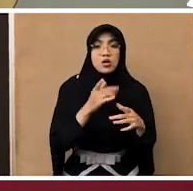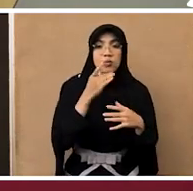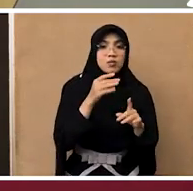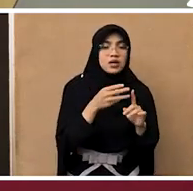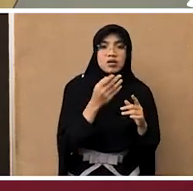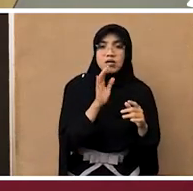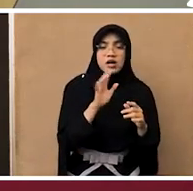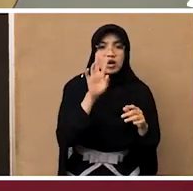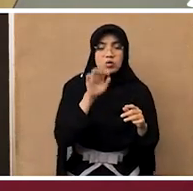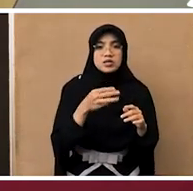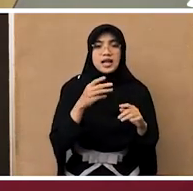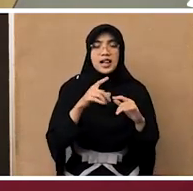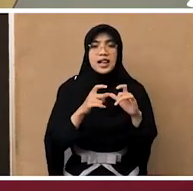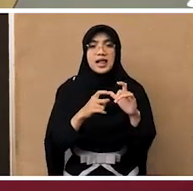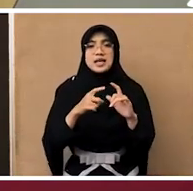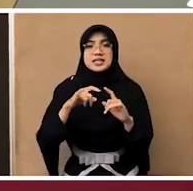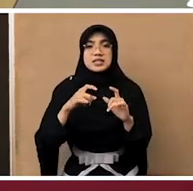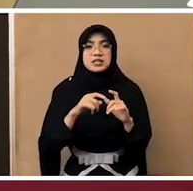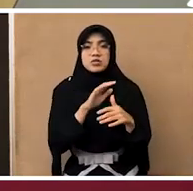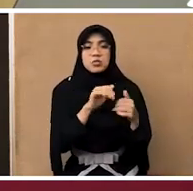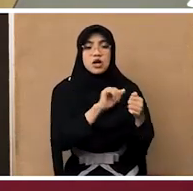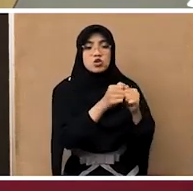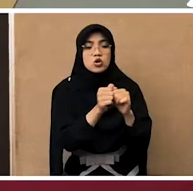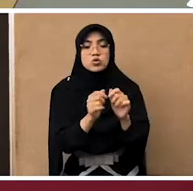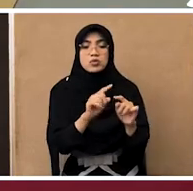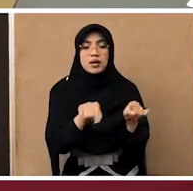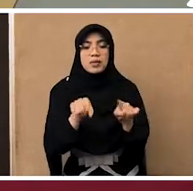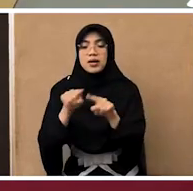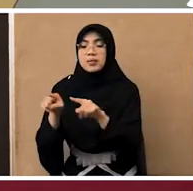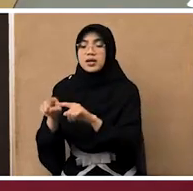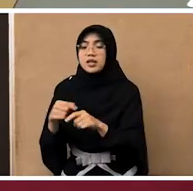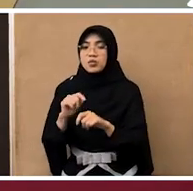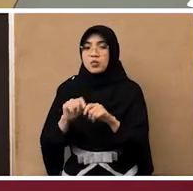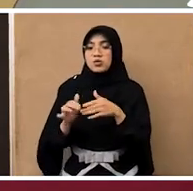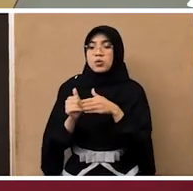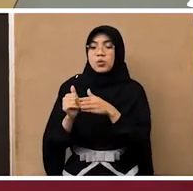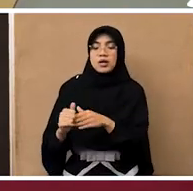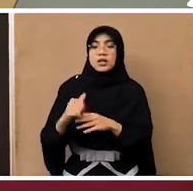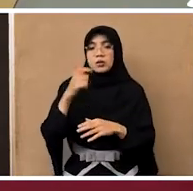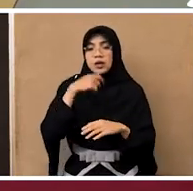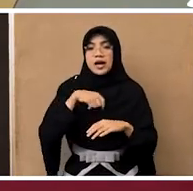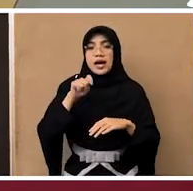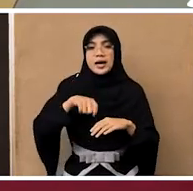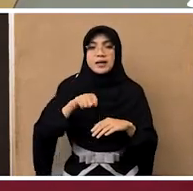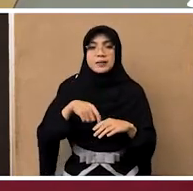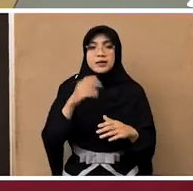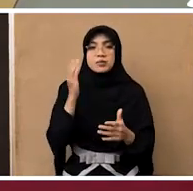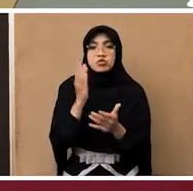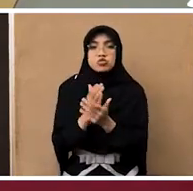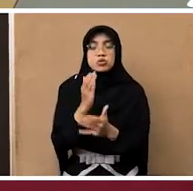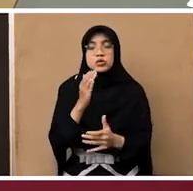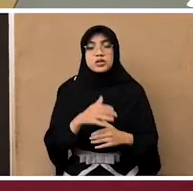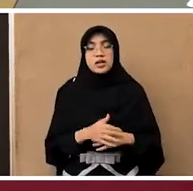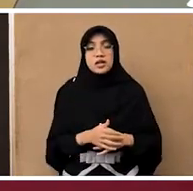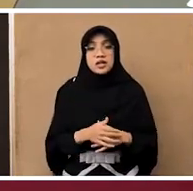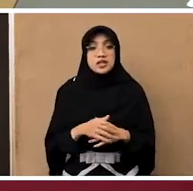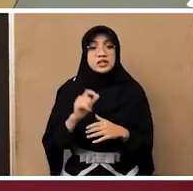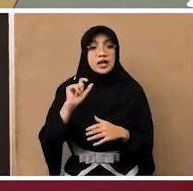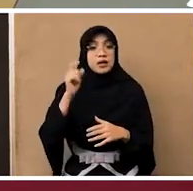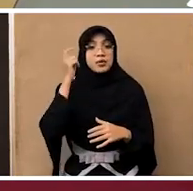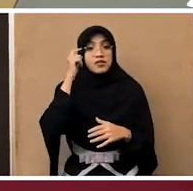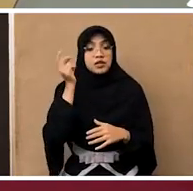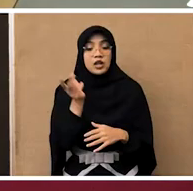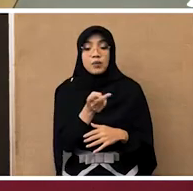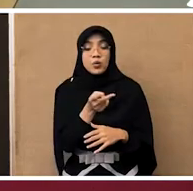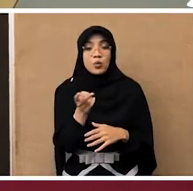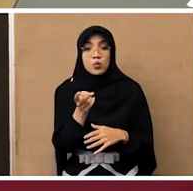Kenapa karena setiap kasus Tidak sama kita buat pedomannya nanti Hakim yang akan mengeksekusi itu kan dua cara berpikir ini